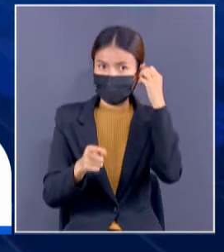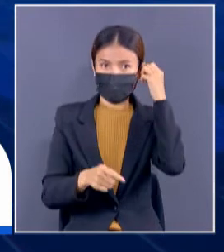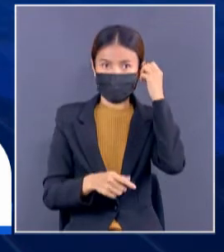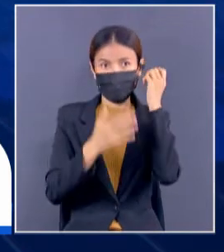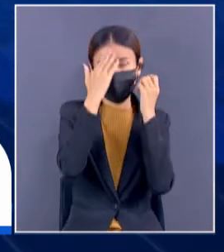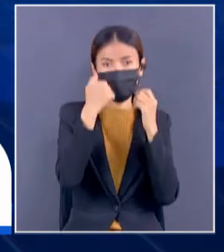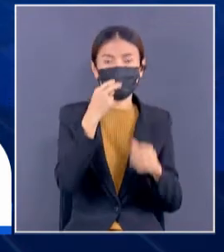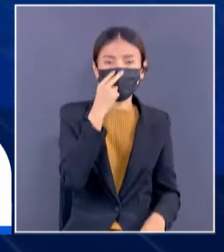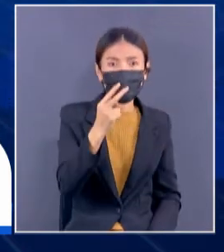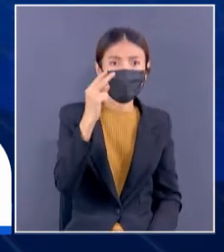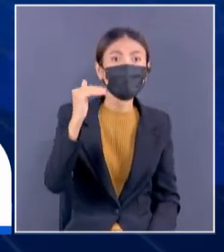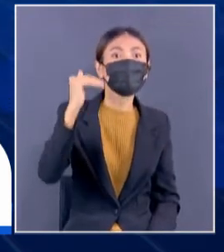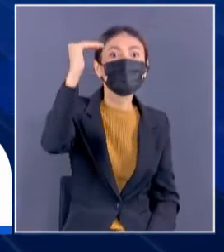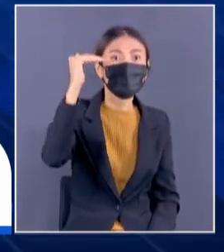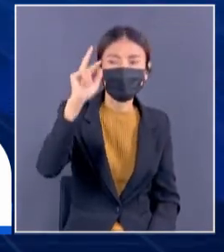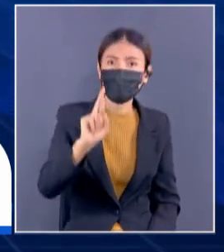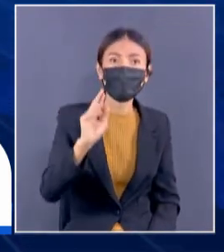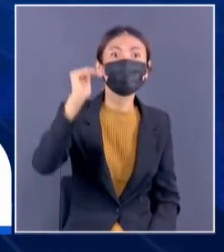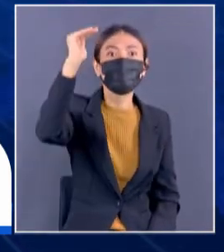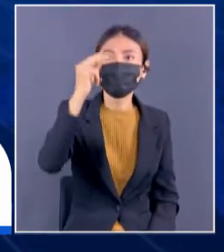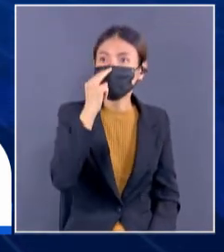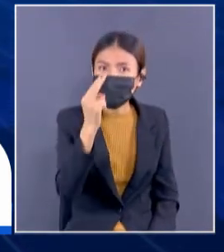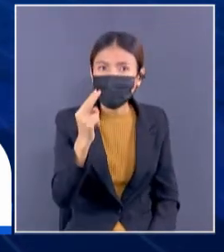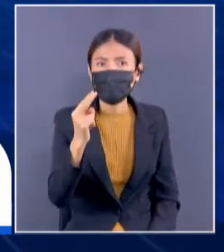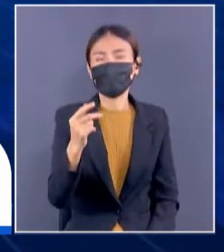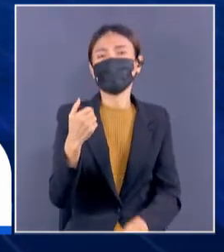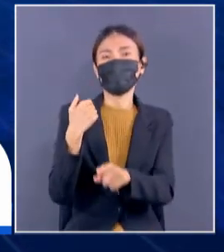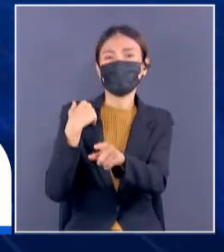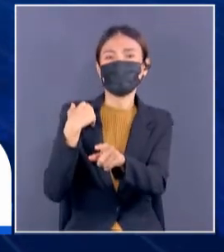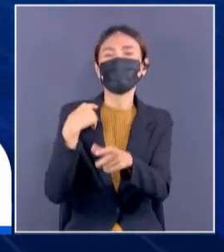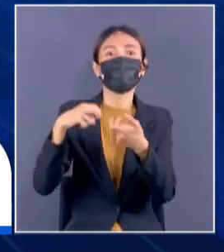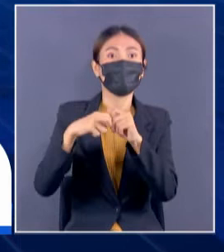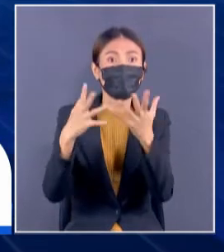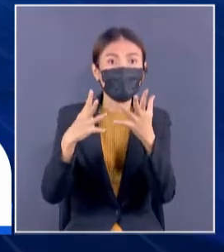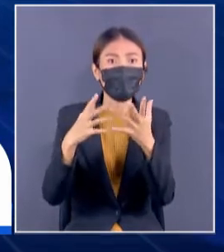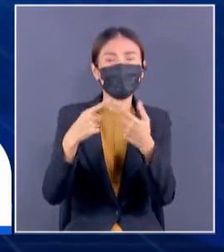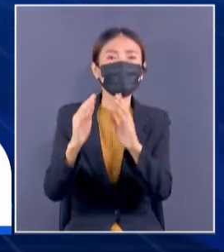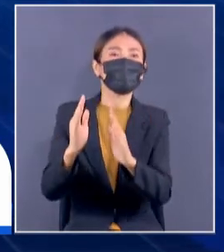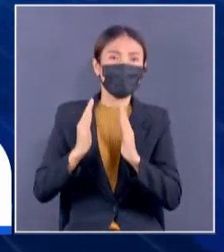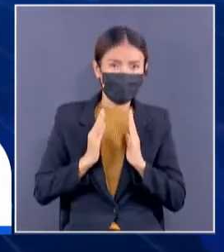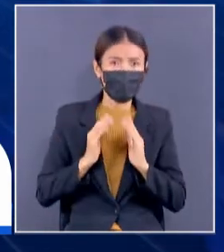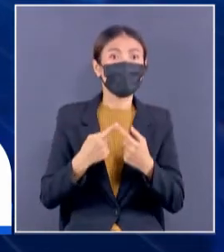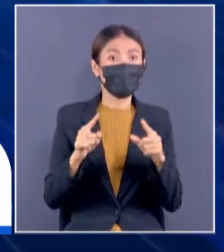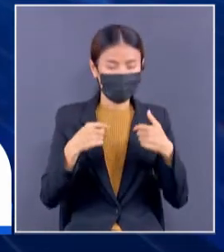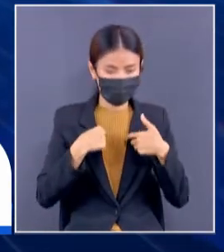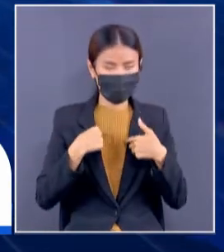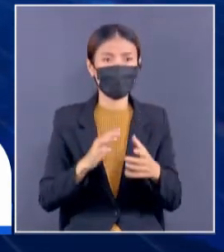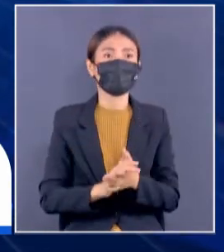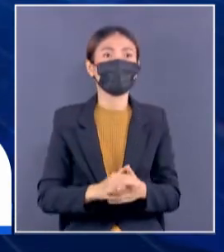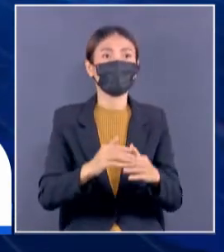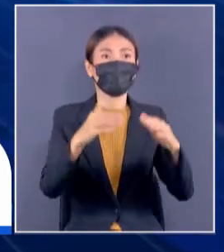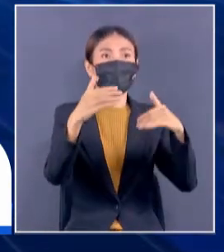ำแล้วก็ไม่ได้มีปัญหาอะไรแต่สุดท้ายน้องเขาเล่าบอกว่าตอนที่กำลังจะเข้าหอ